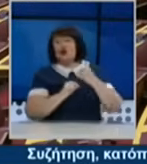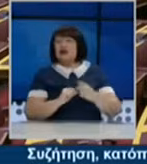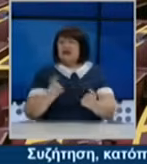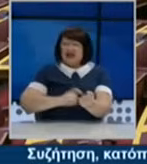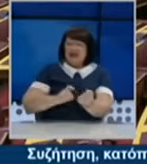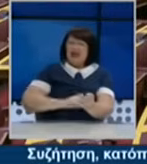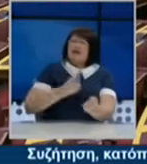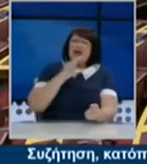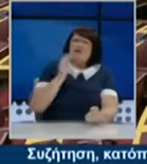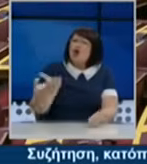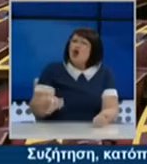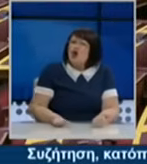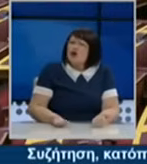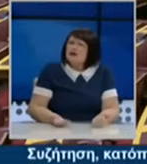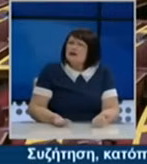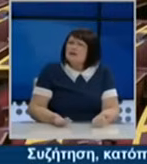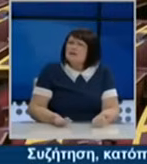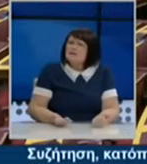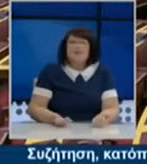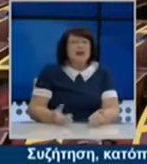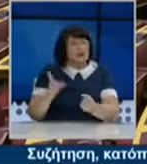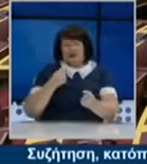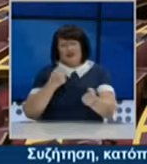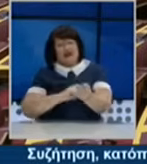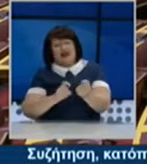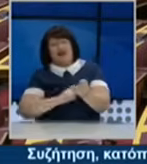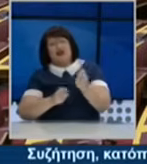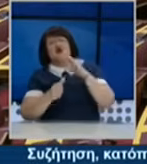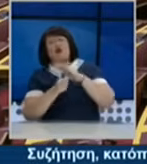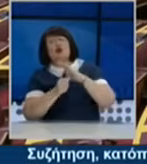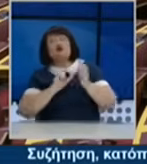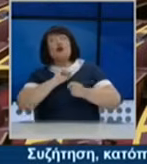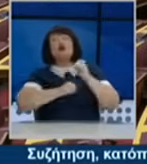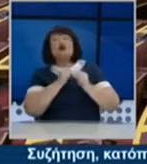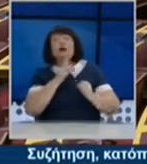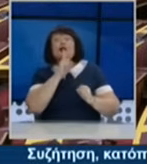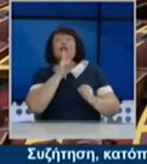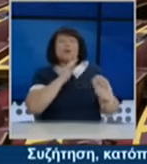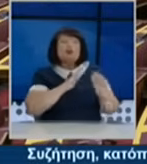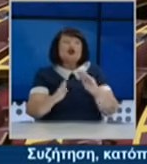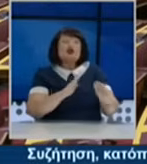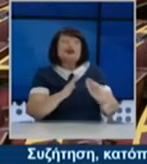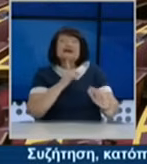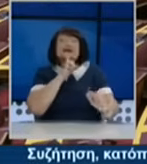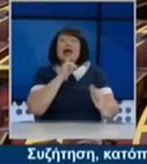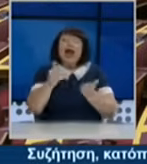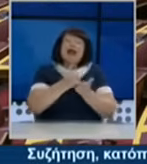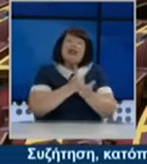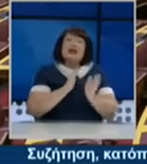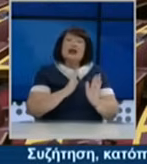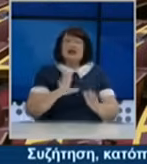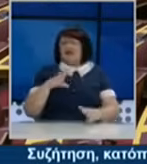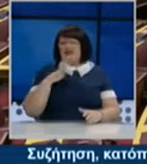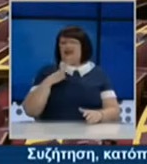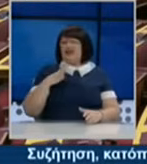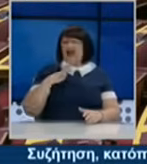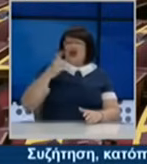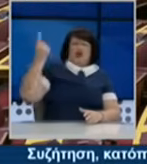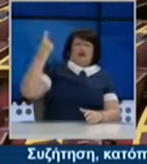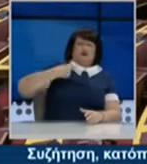εκνευρίζεστε? Τι πάθατε? Δεν εκνευρίζομαι. Σας προσπαθώ να σας προφυλάξω ματέως. Δεν θέλω ταβατζίδες